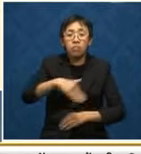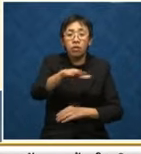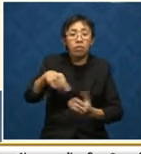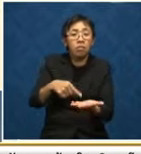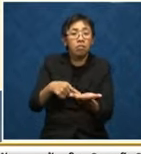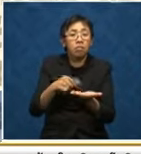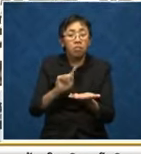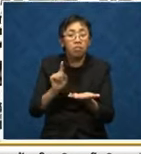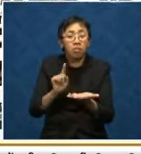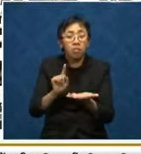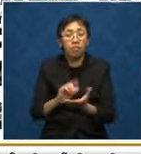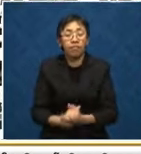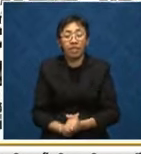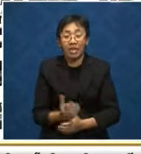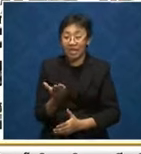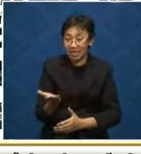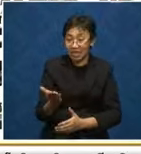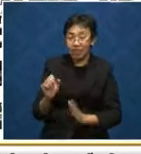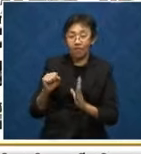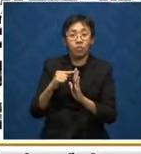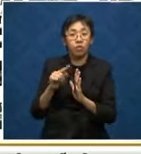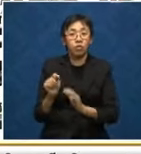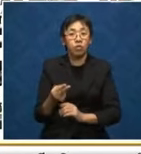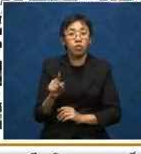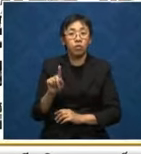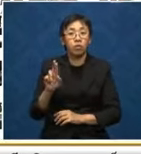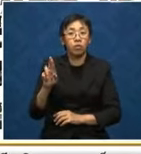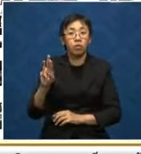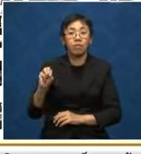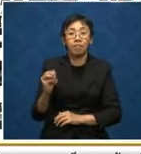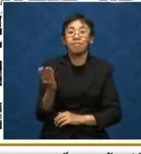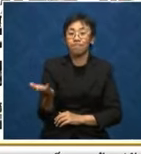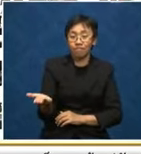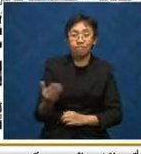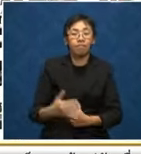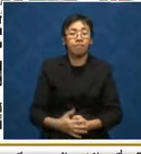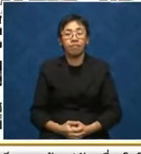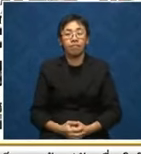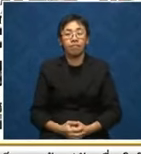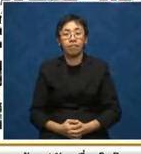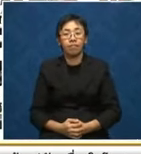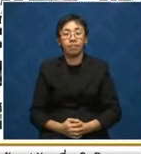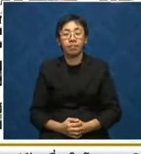ครับท่านสุธรรมแสงประทุมครับเชิญครับ